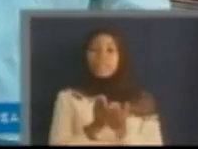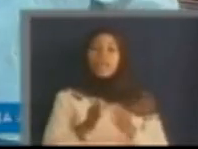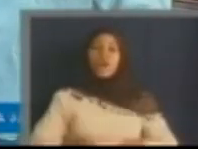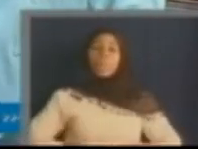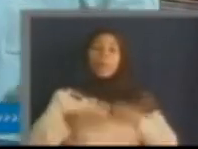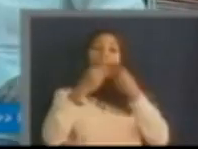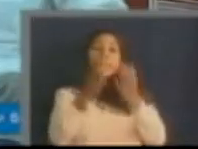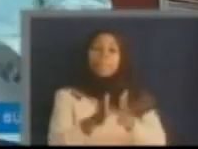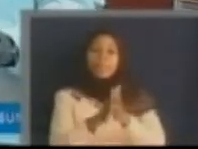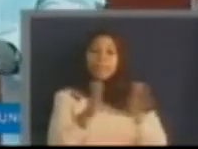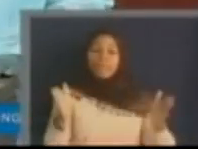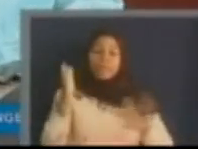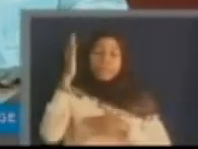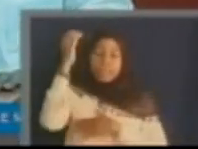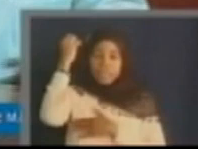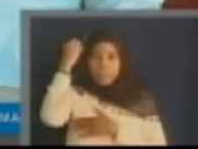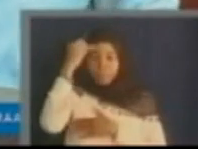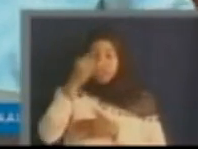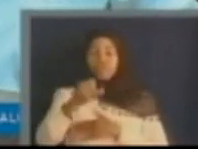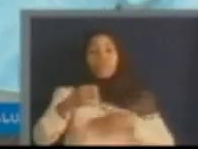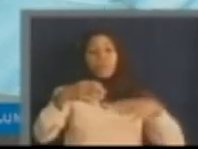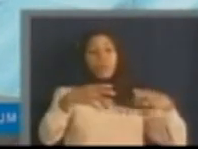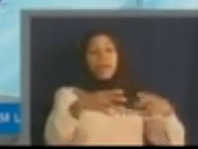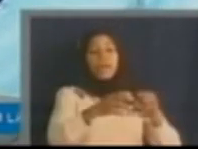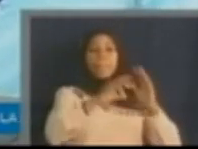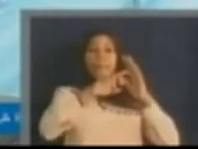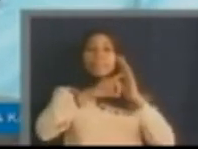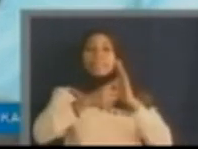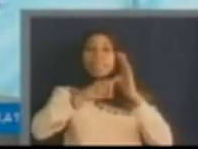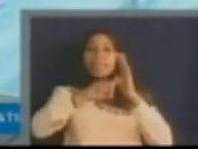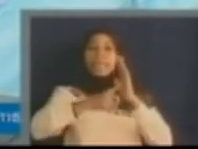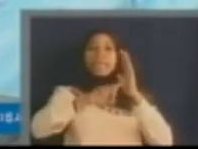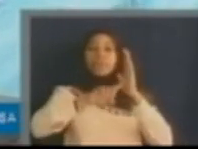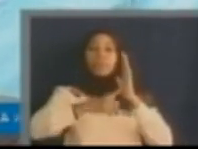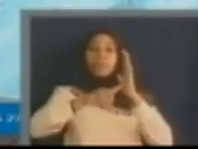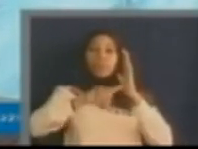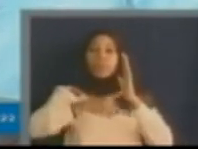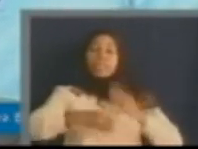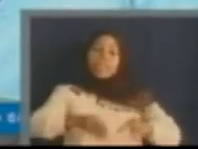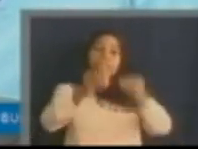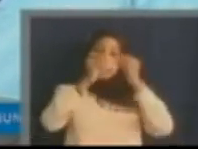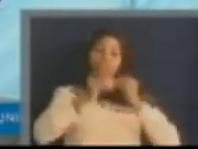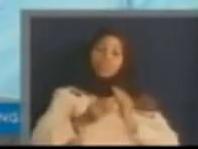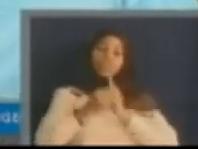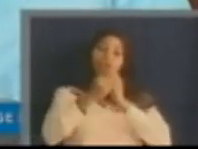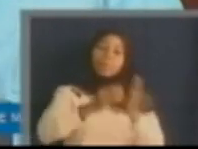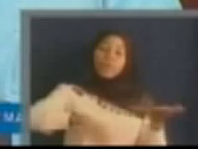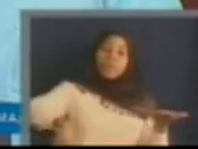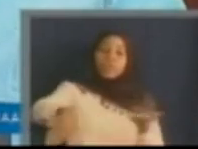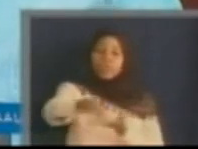kanuni, nitachukua yote miongozo na hoja. Itakuwa imeshapita. Nikiwa Nitaandika ya